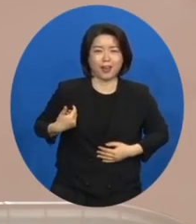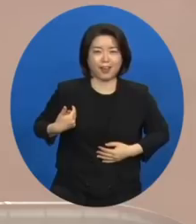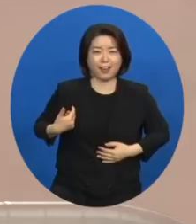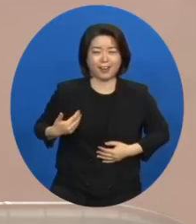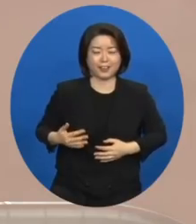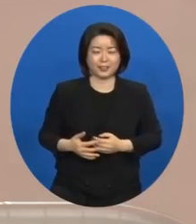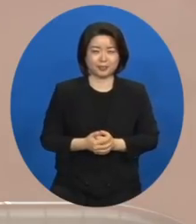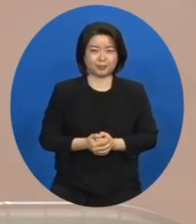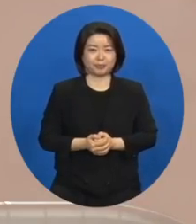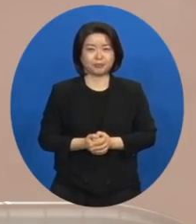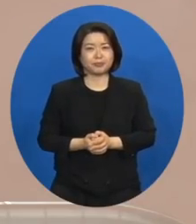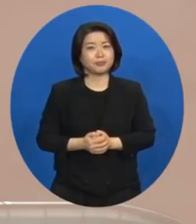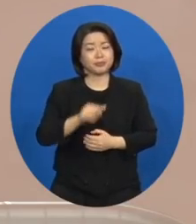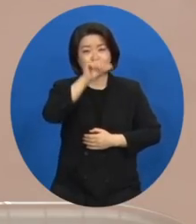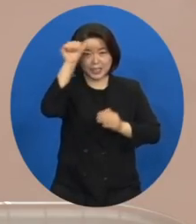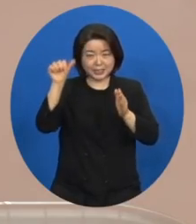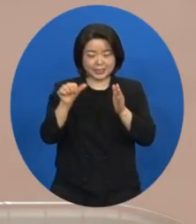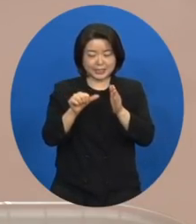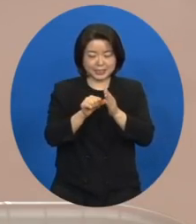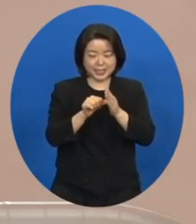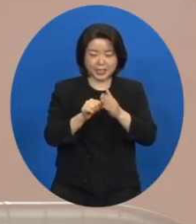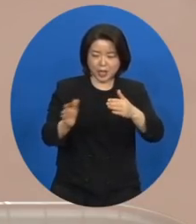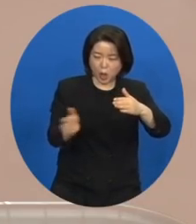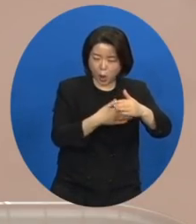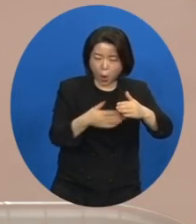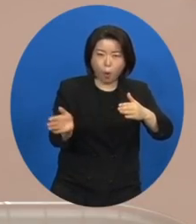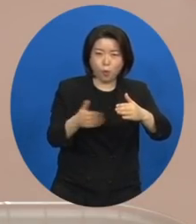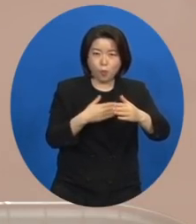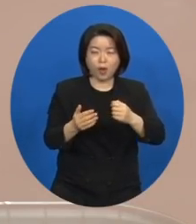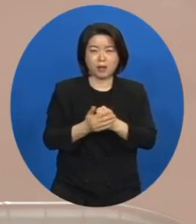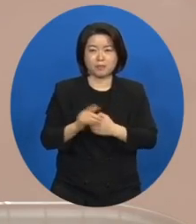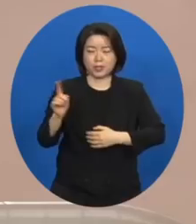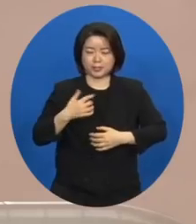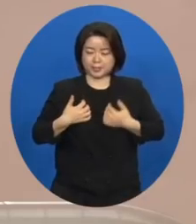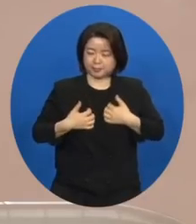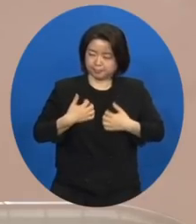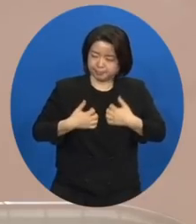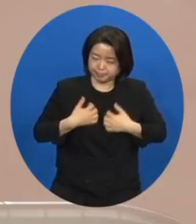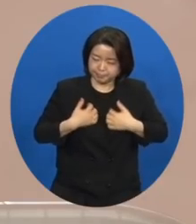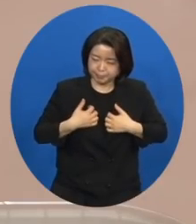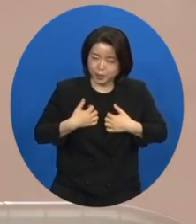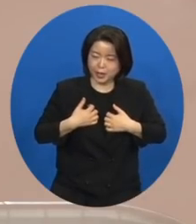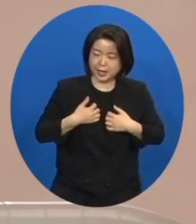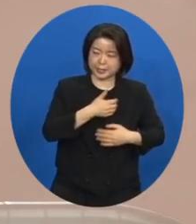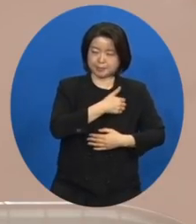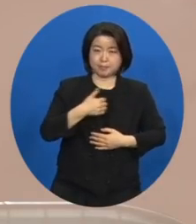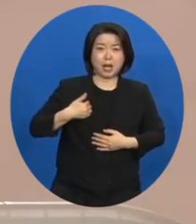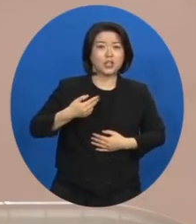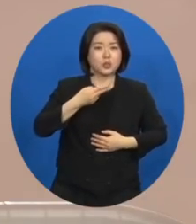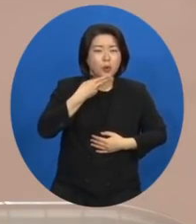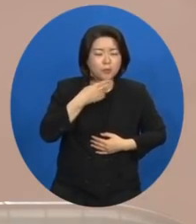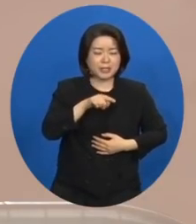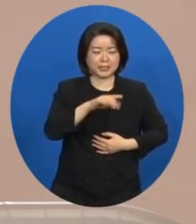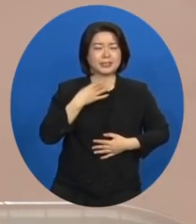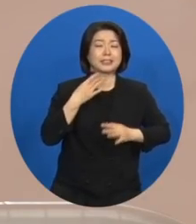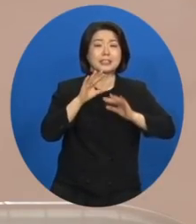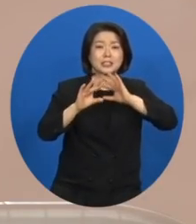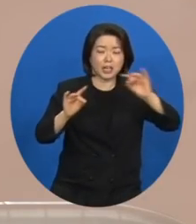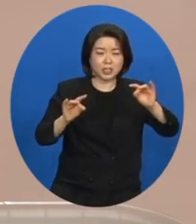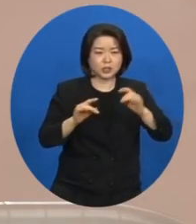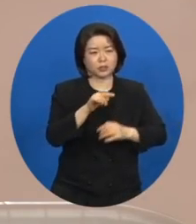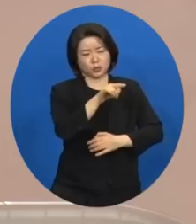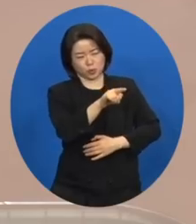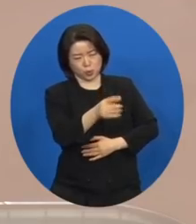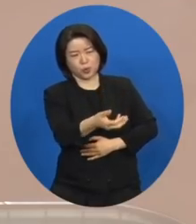그러면 인생의 공허함과 또한 어떠한 쾌락으로 도 만족함이 없는 어떤 그 갈증이 너에게